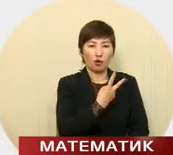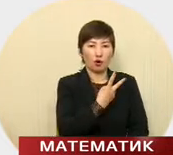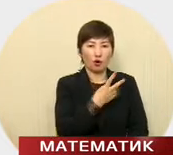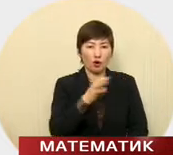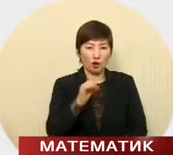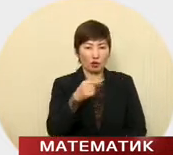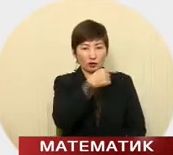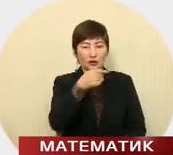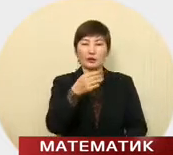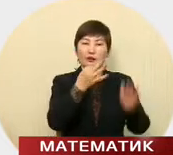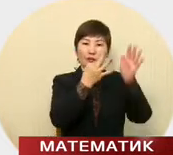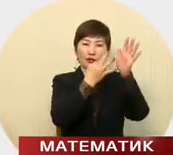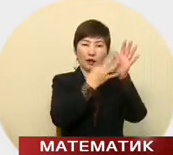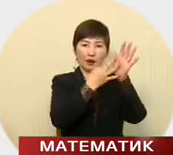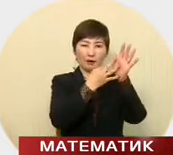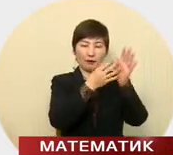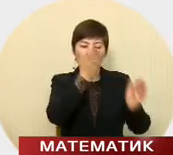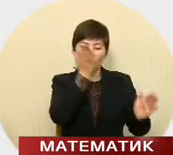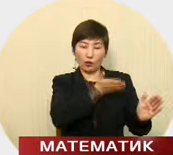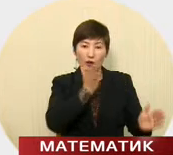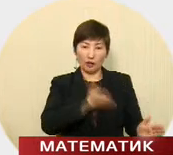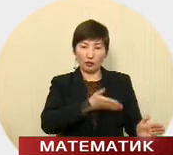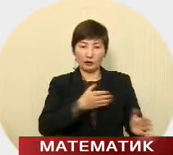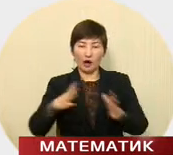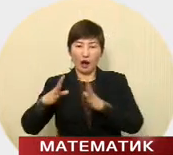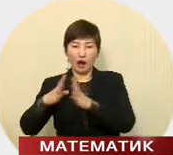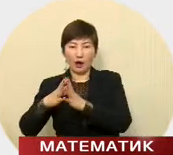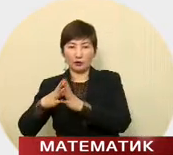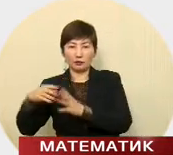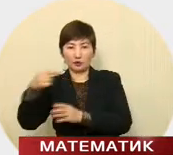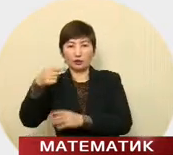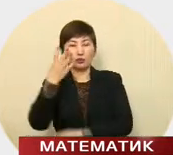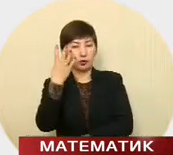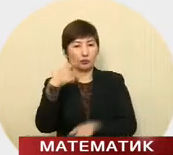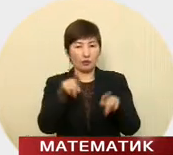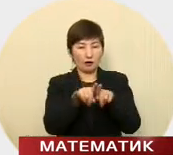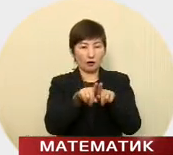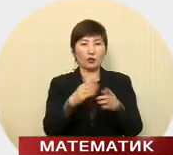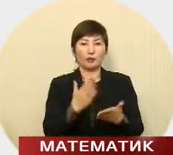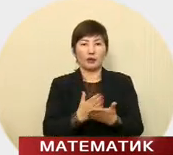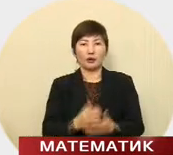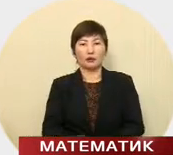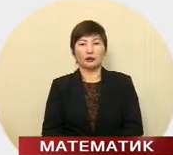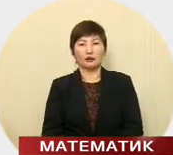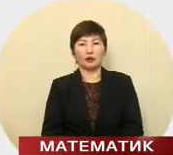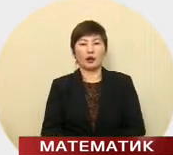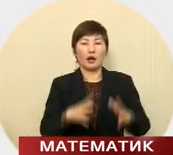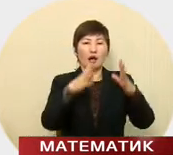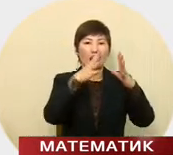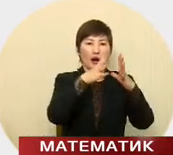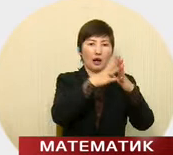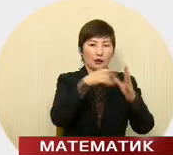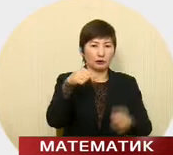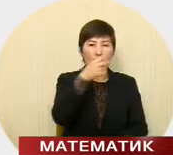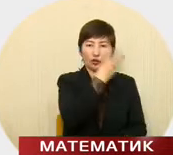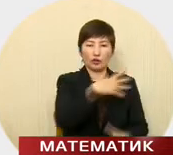8 хэсгийг эзлэх буюу бутархаг хураавал 10-ны 4-тэй тэнцүү болчихно. За тэгэхээр энэ 10-ны 2, 10-ны 4